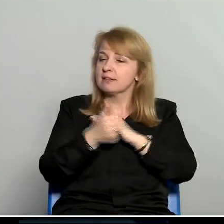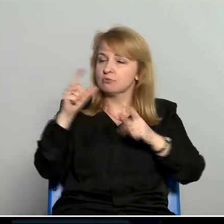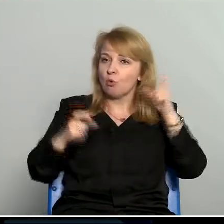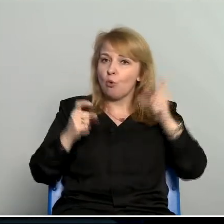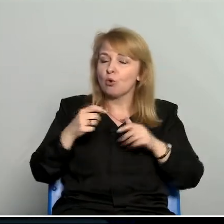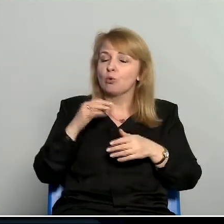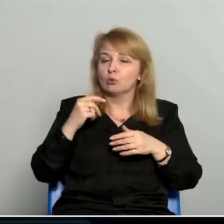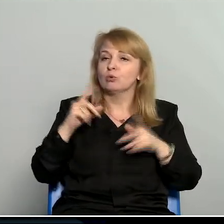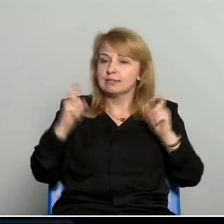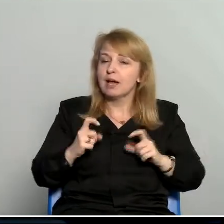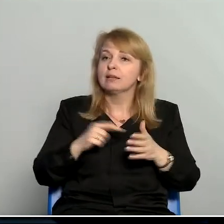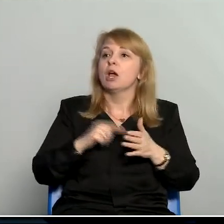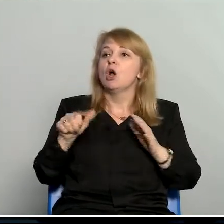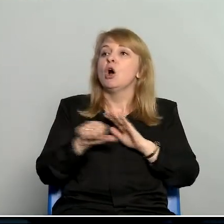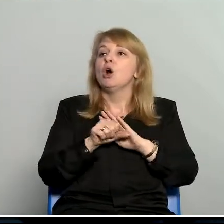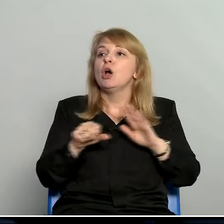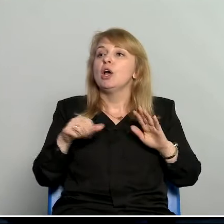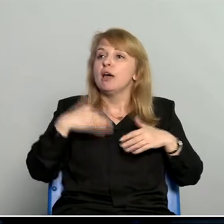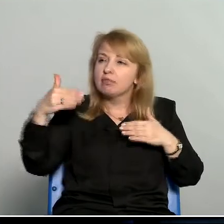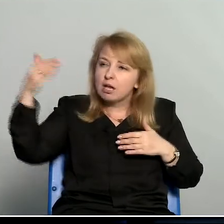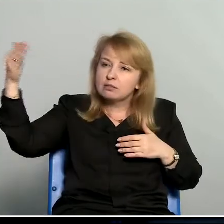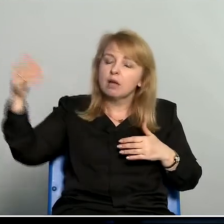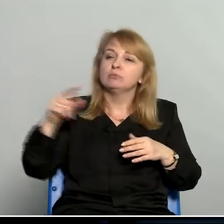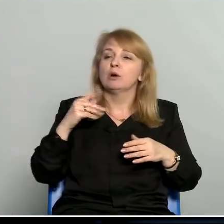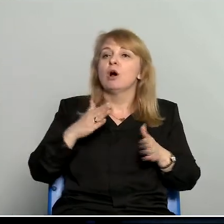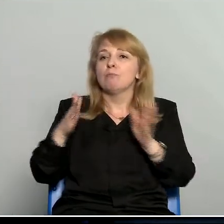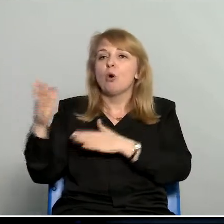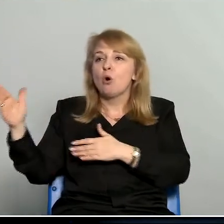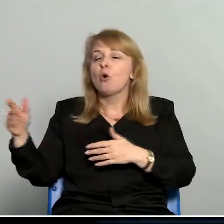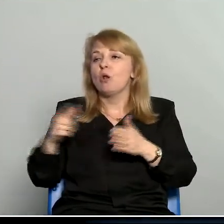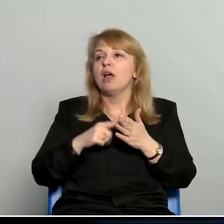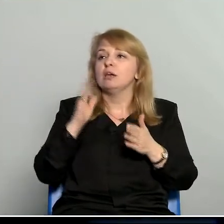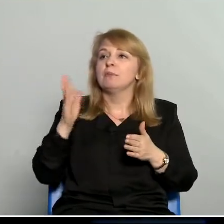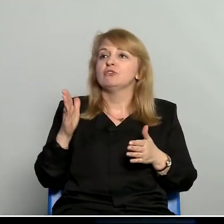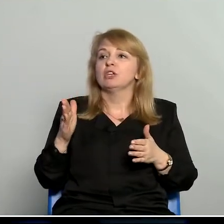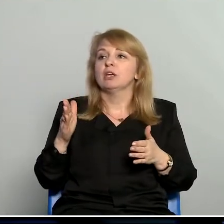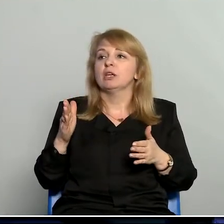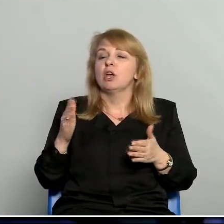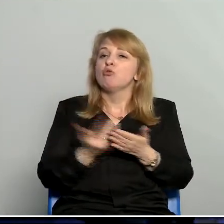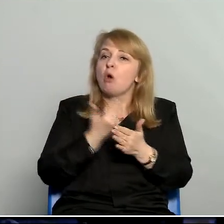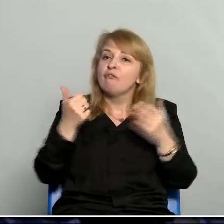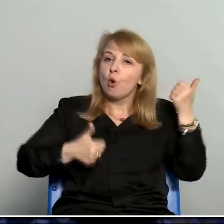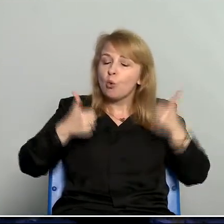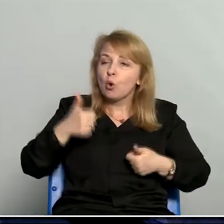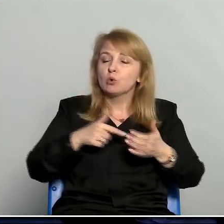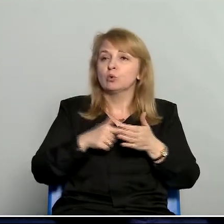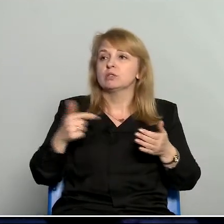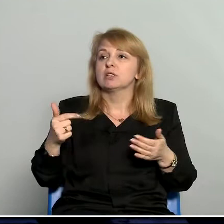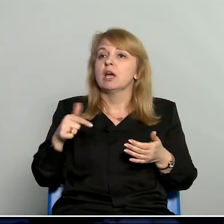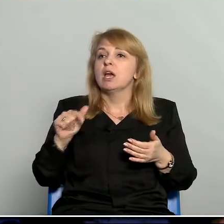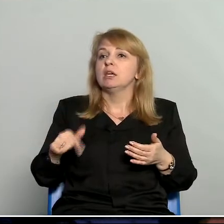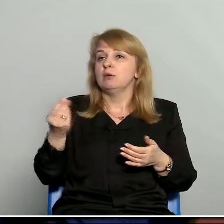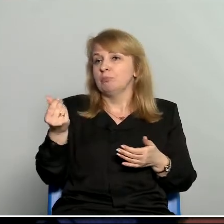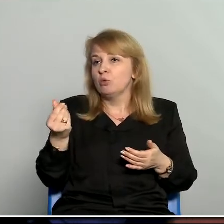do końca roku 2018. Następnie będzie po kolejnej akredykacji kolejny konkurs, również dla tych